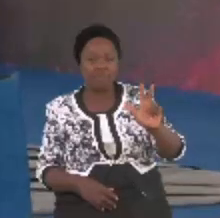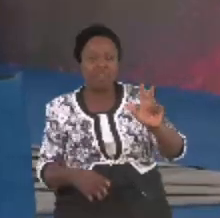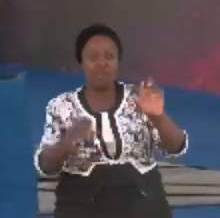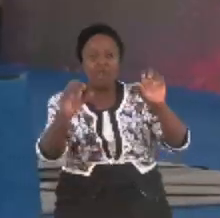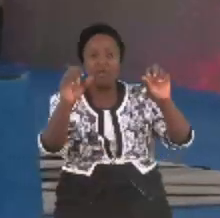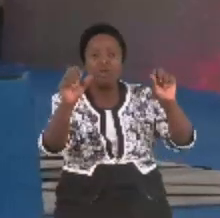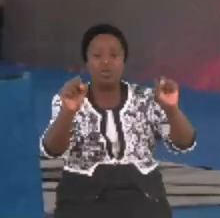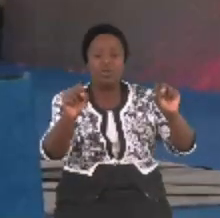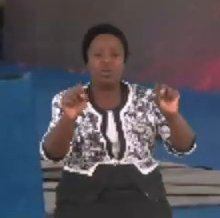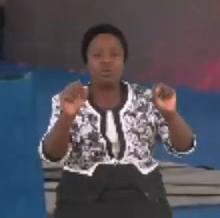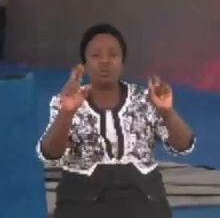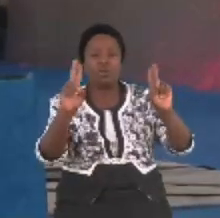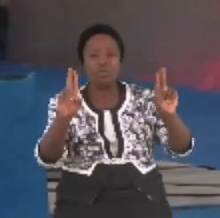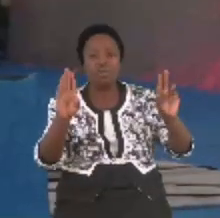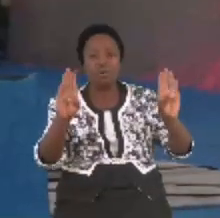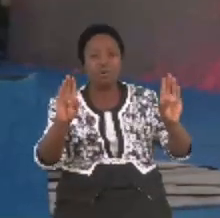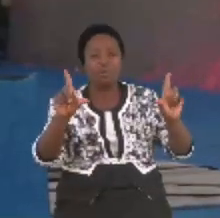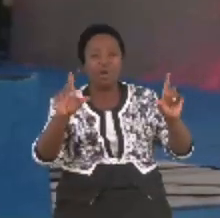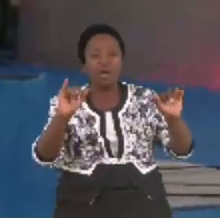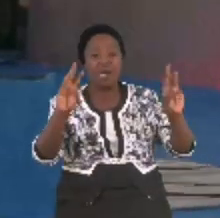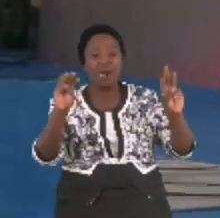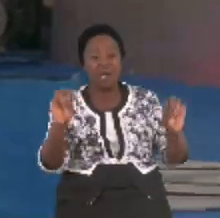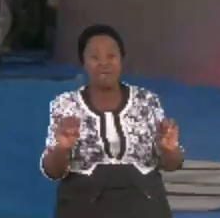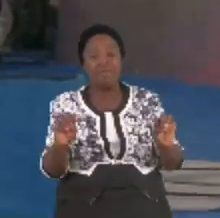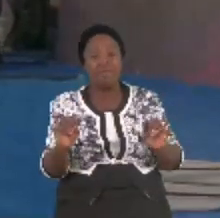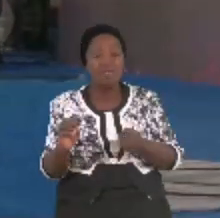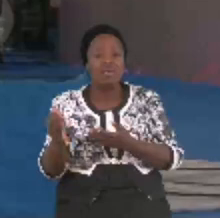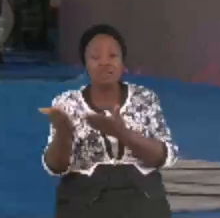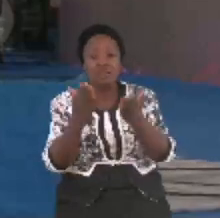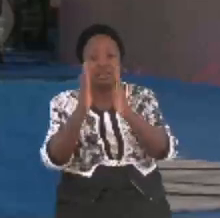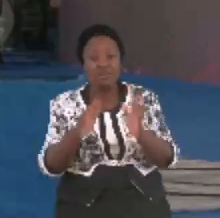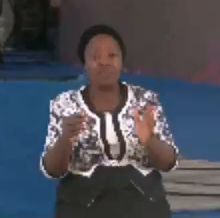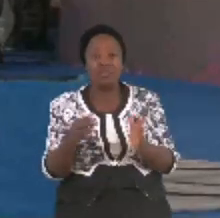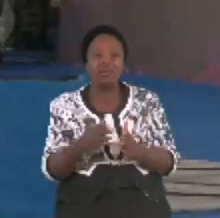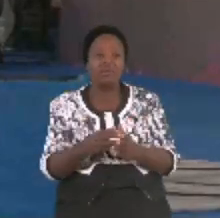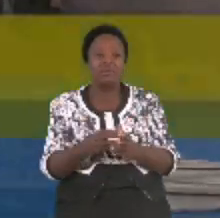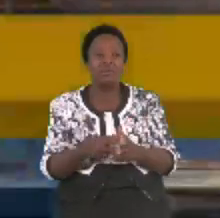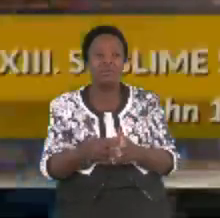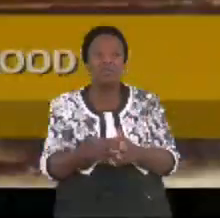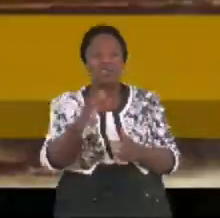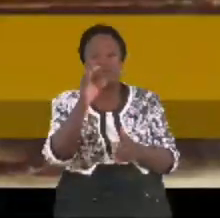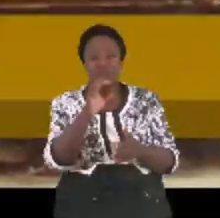Le service sublime. Le service sublime. Jean 14.